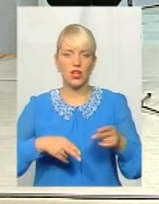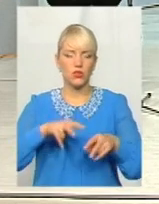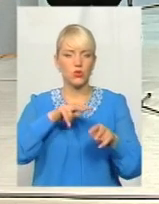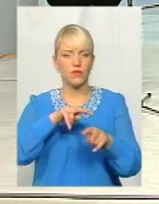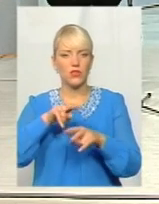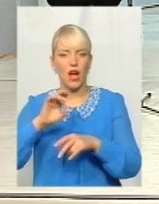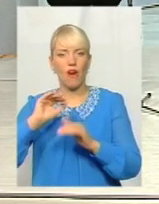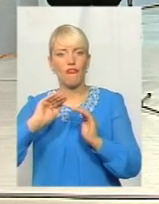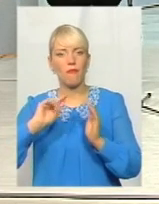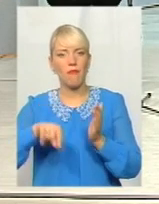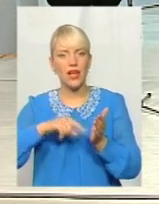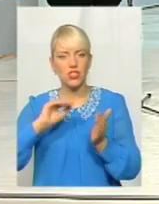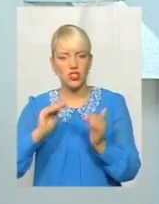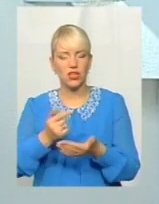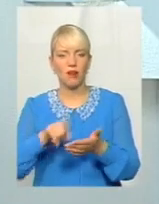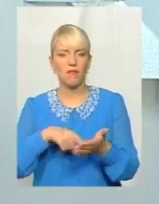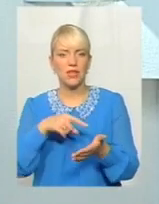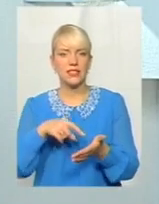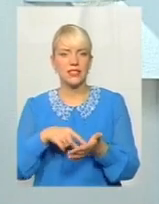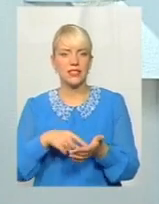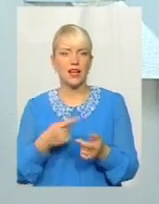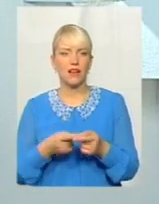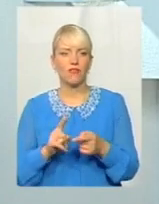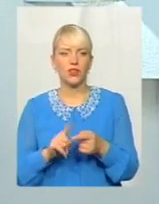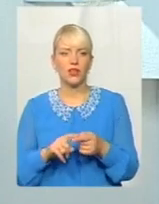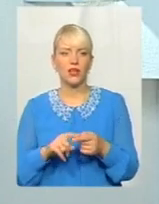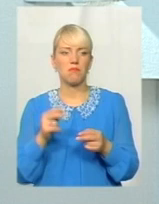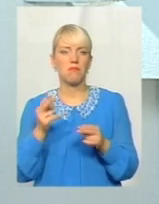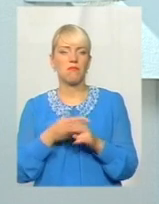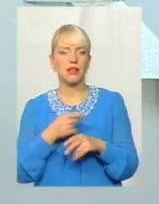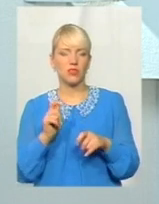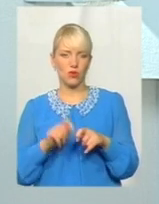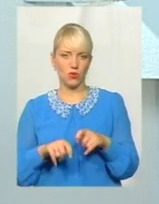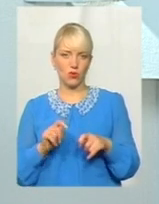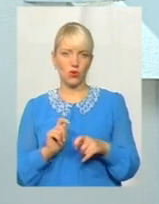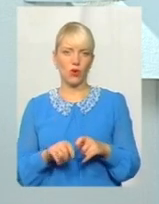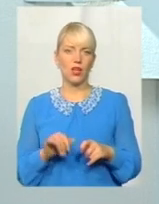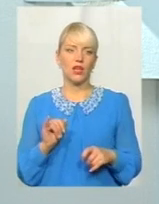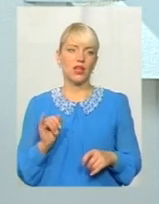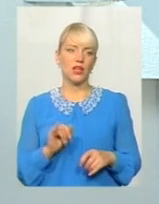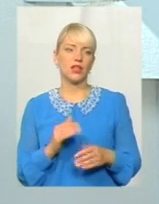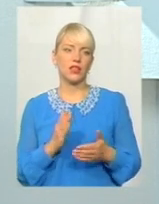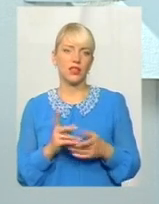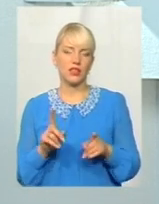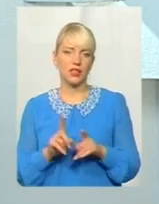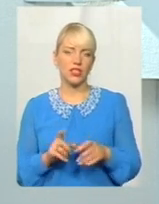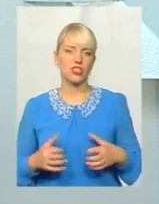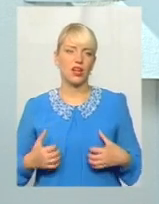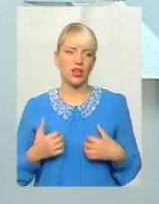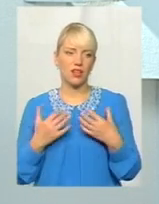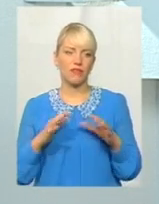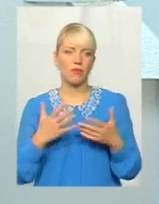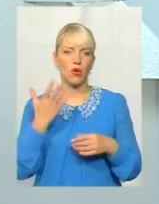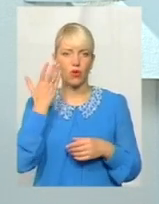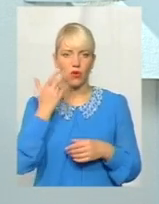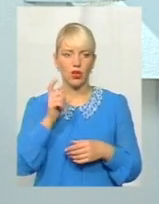у менших містах вони безконтрольні і є такі жахливі випадки, коли люди